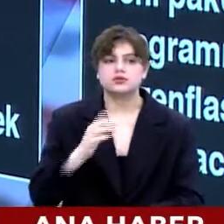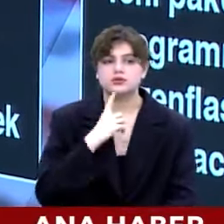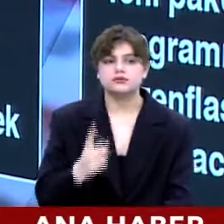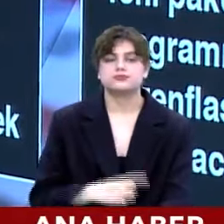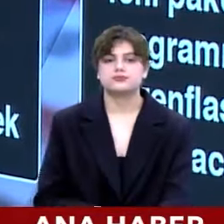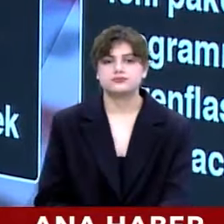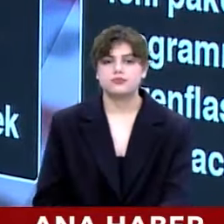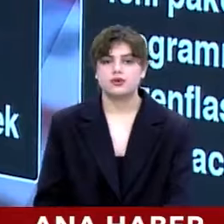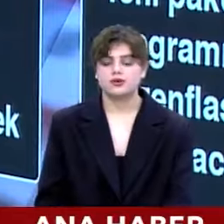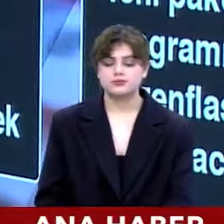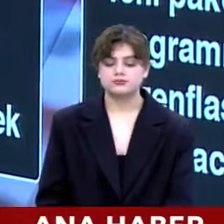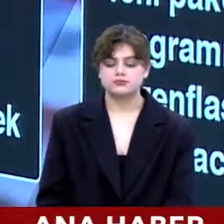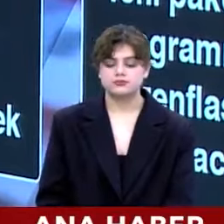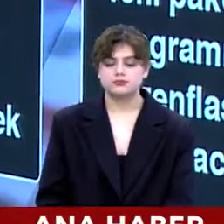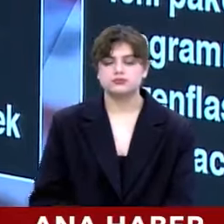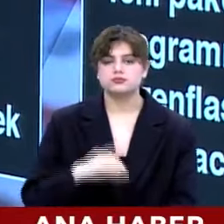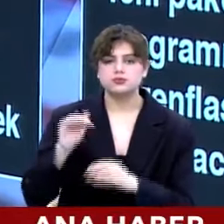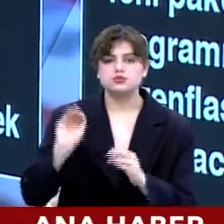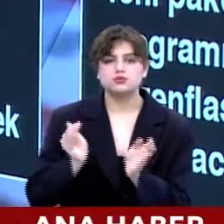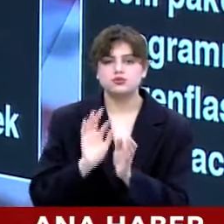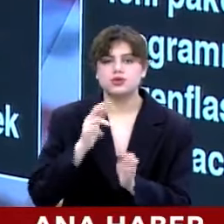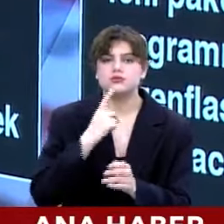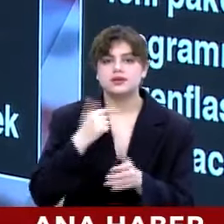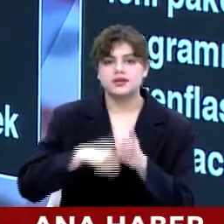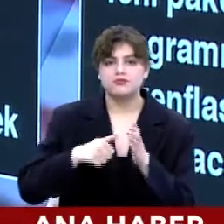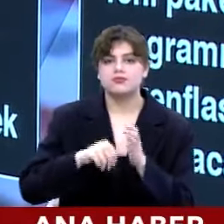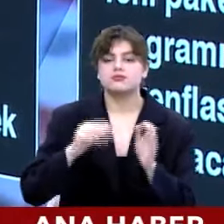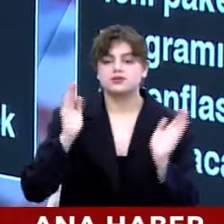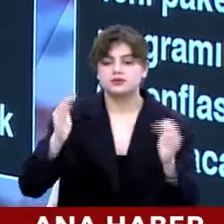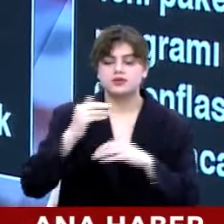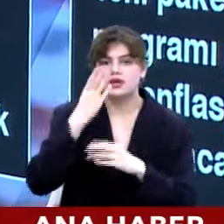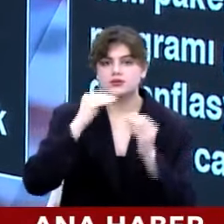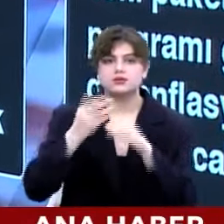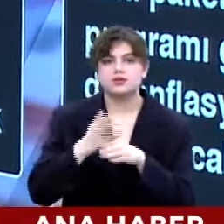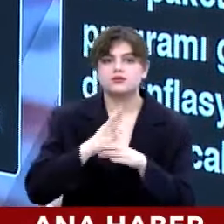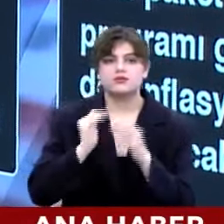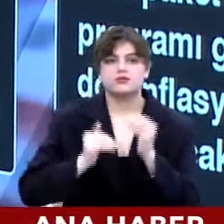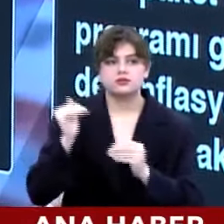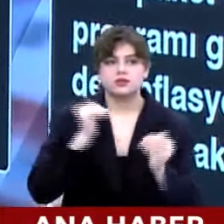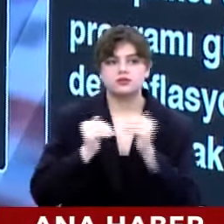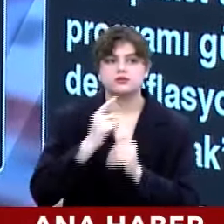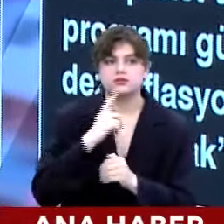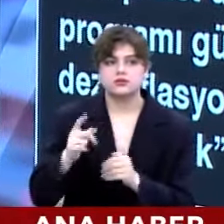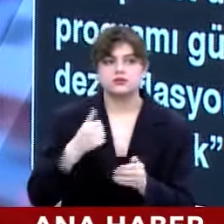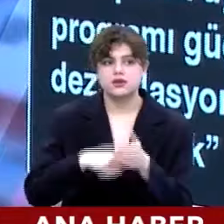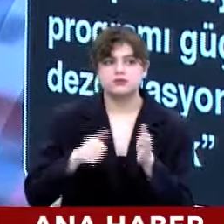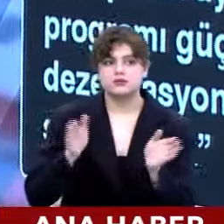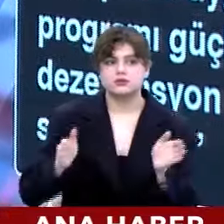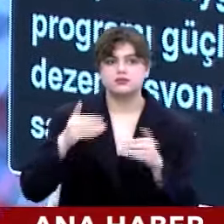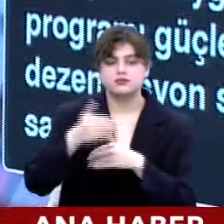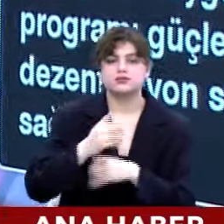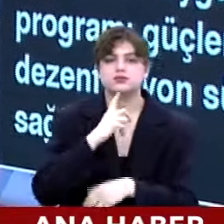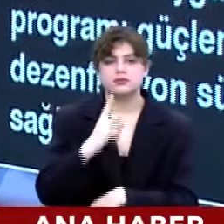iyi bir uygulama. Bakmayın ha, hani küçük gibi görünür ama takvim, plaket, eşantiyonlar biz neler görüyoruz. Geliyor bize böyle takvimler,